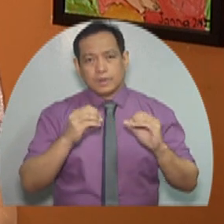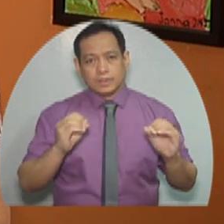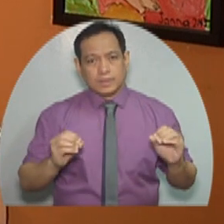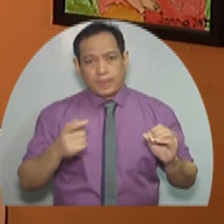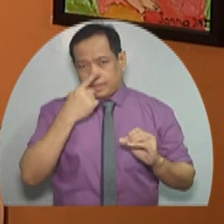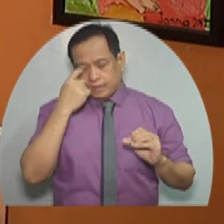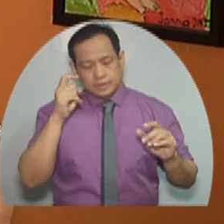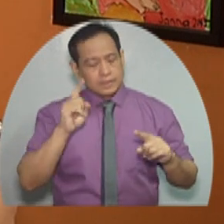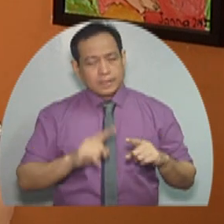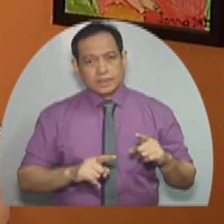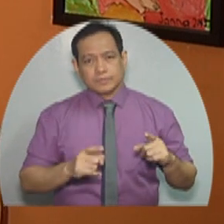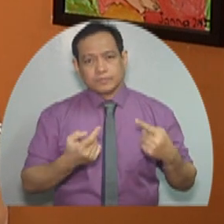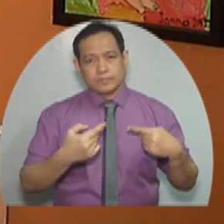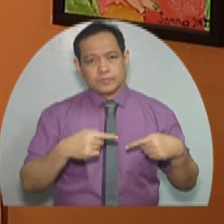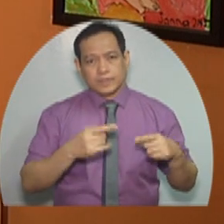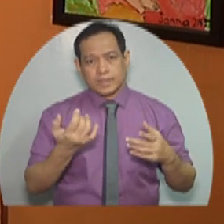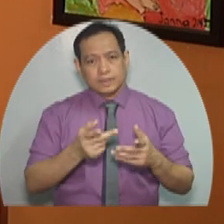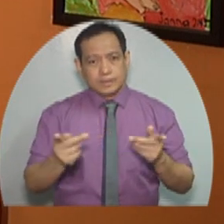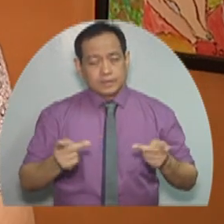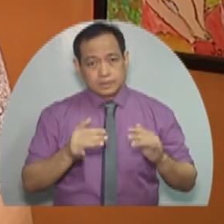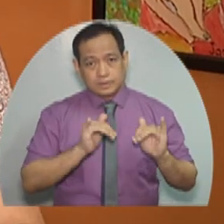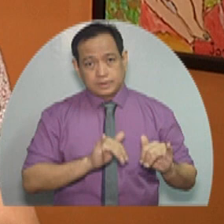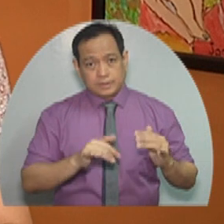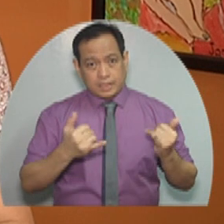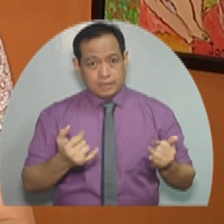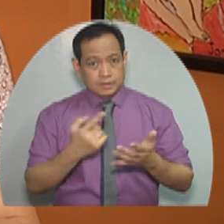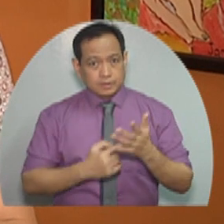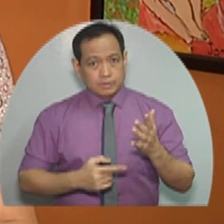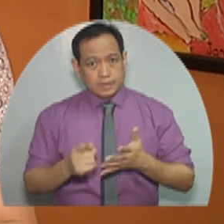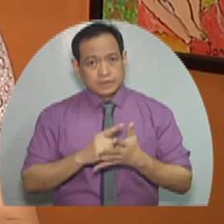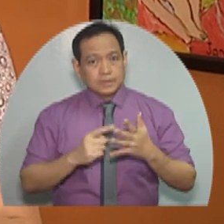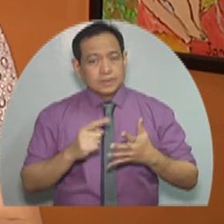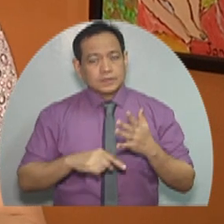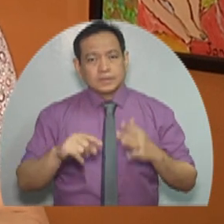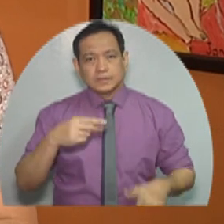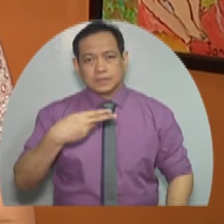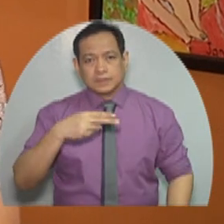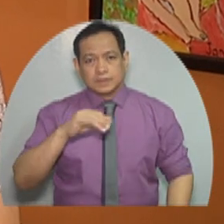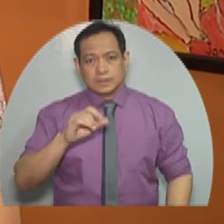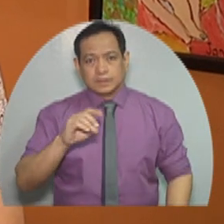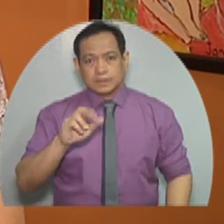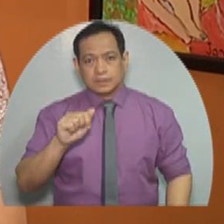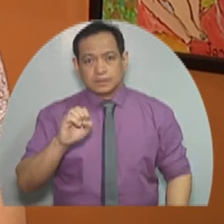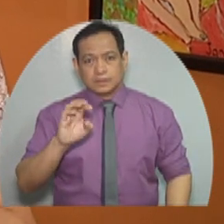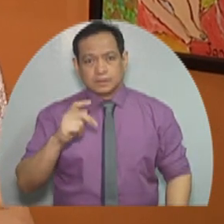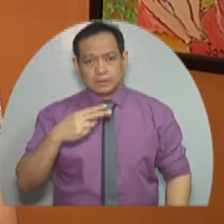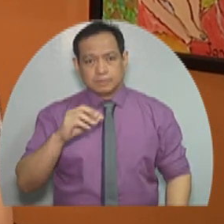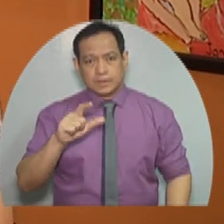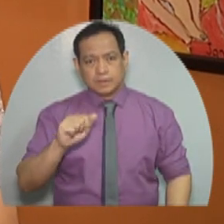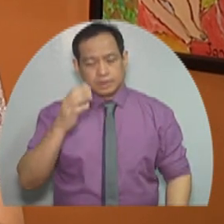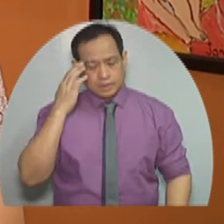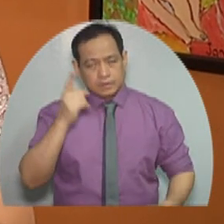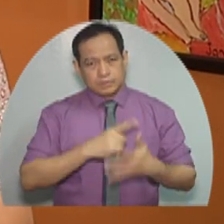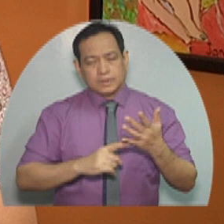sa aming programa at wala silang masilungan ngayon. Pero ano nga ba ang kondisyon ng hydranencephaly? Alamin natin